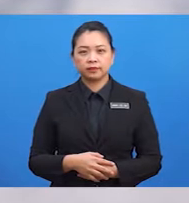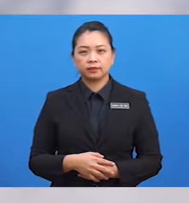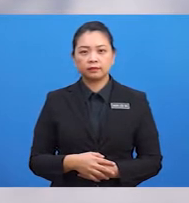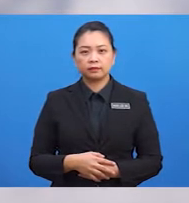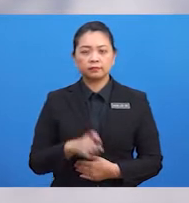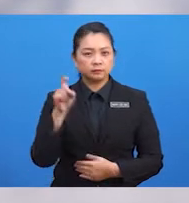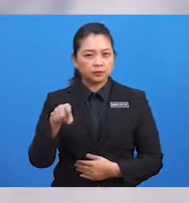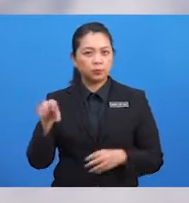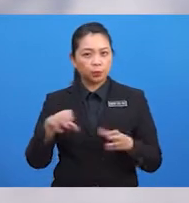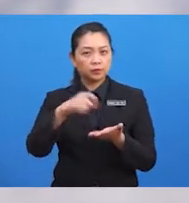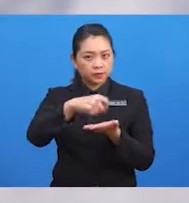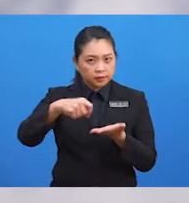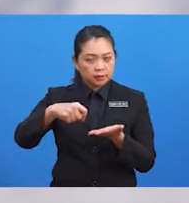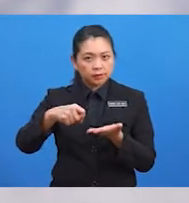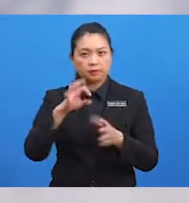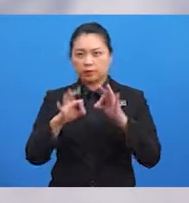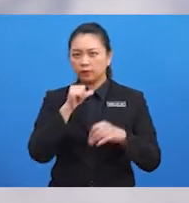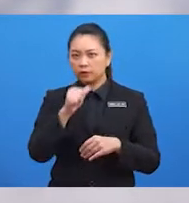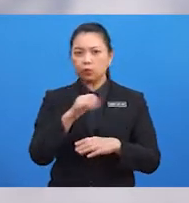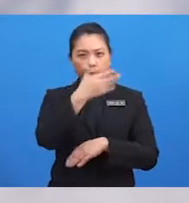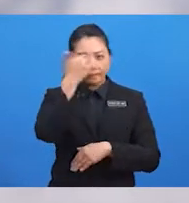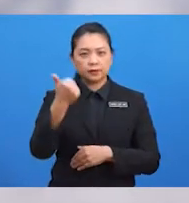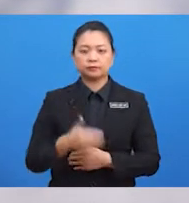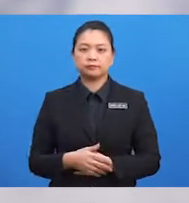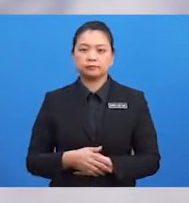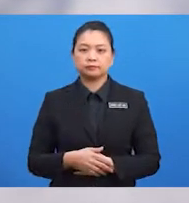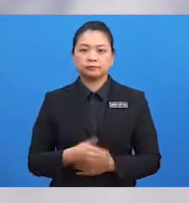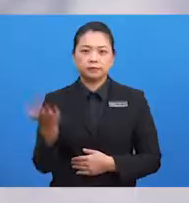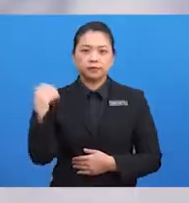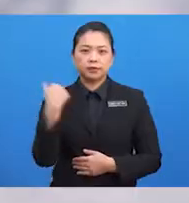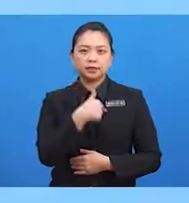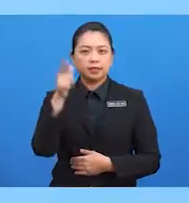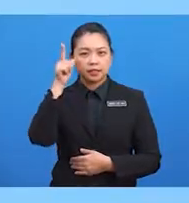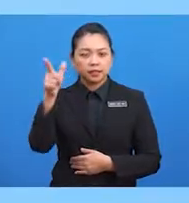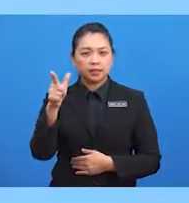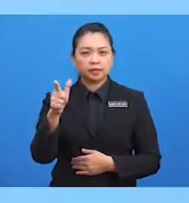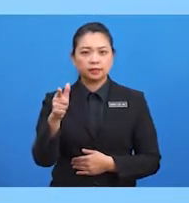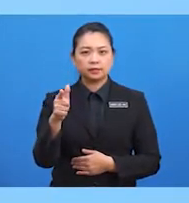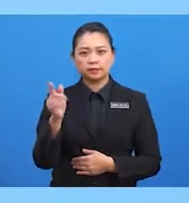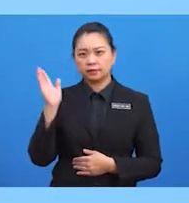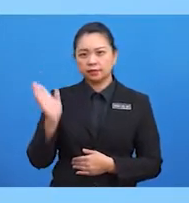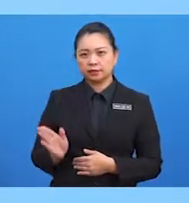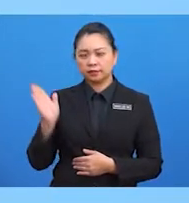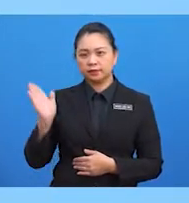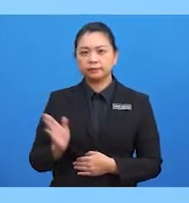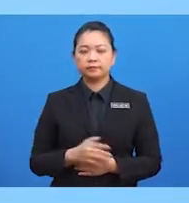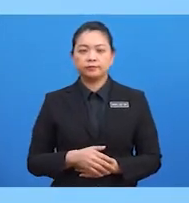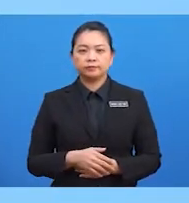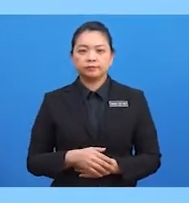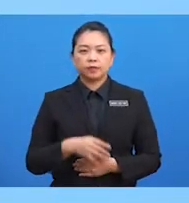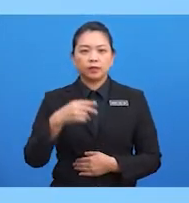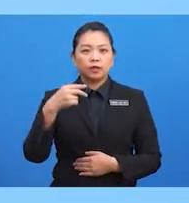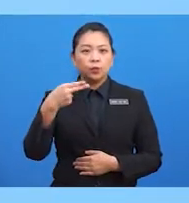tidak, nanti lupa. Mari kita lihat hukum Kepler pula.